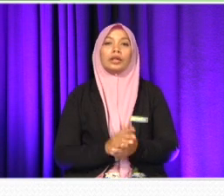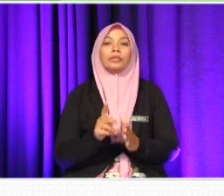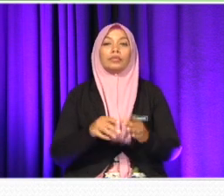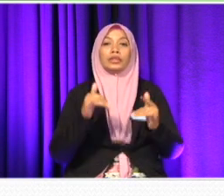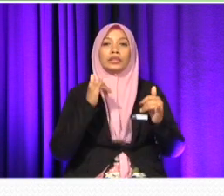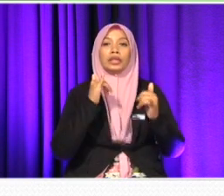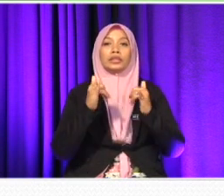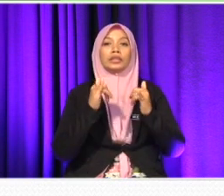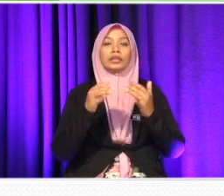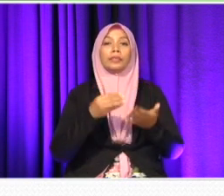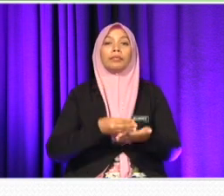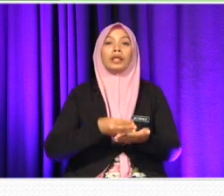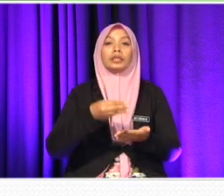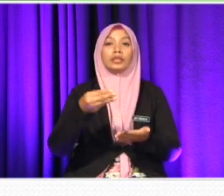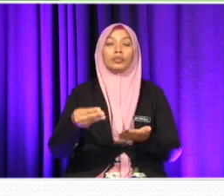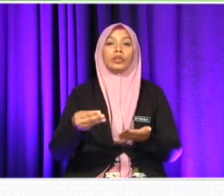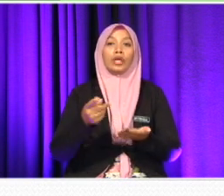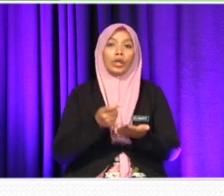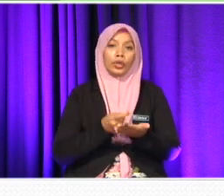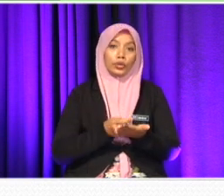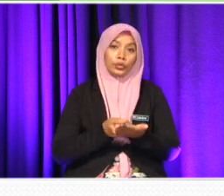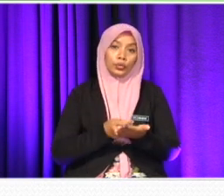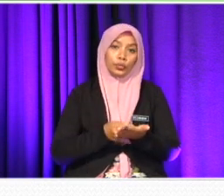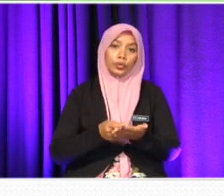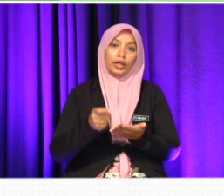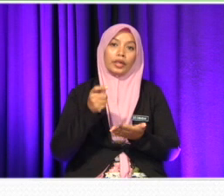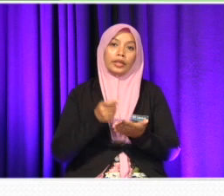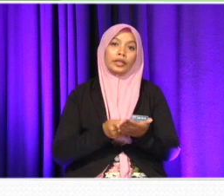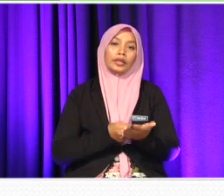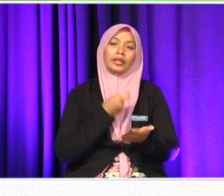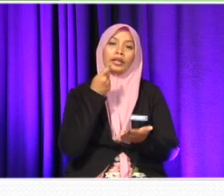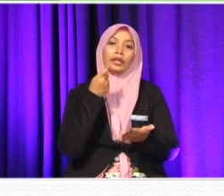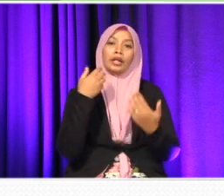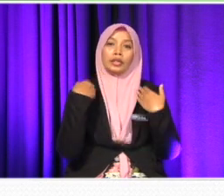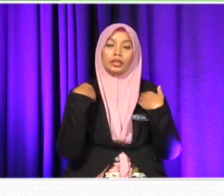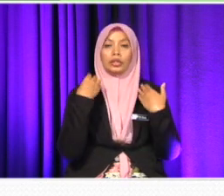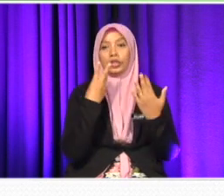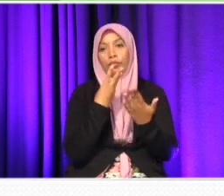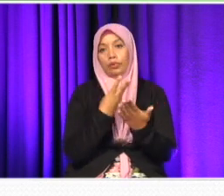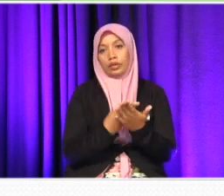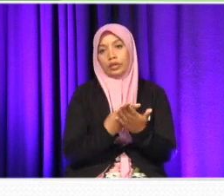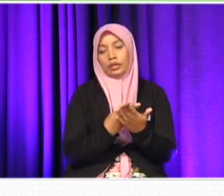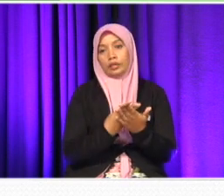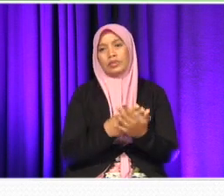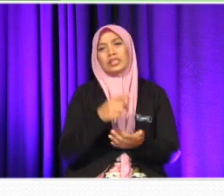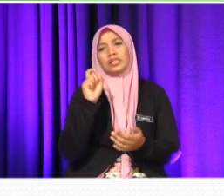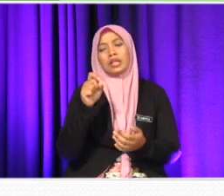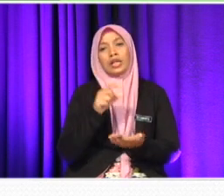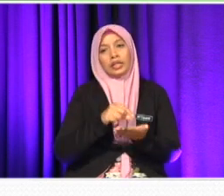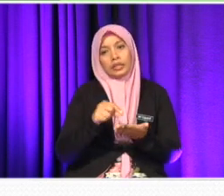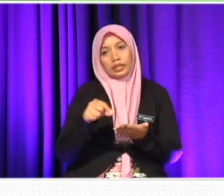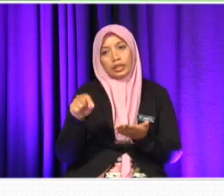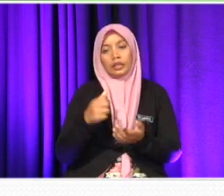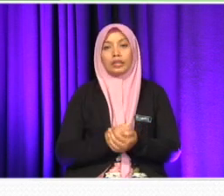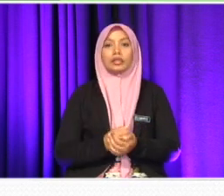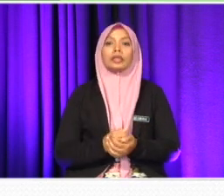tunai Oke kita adanya sumber dana adanya keuangan pasti kita kena ada catatan Nah dari segi